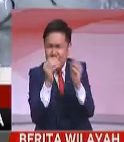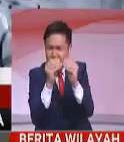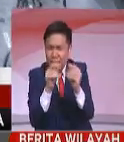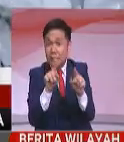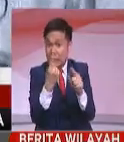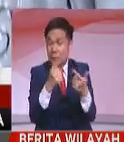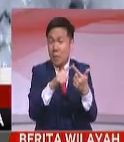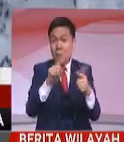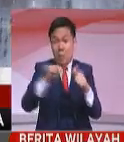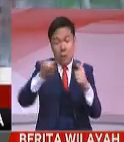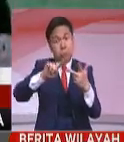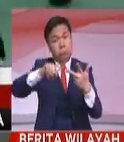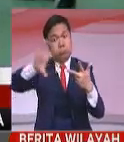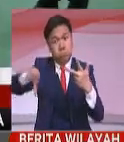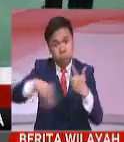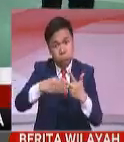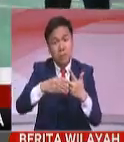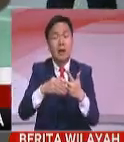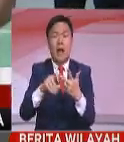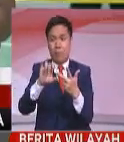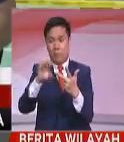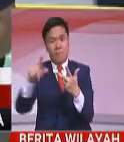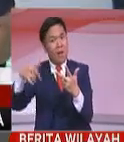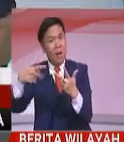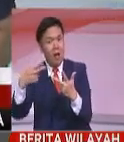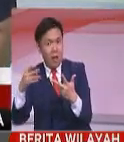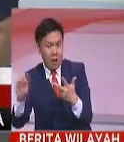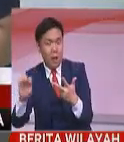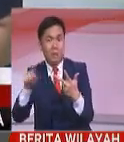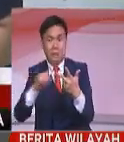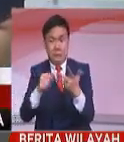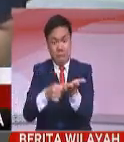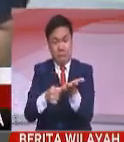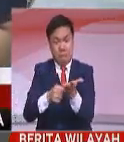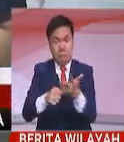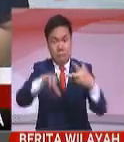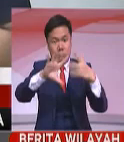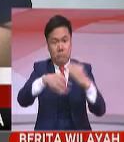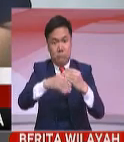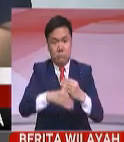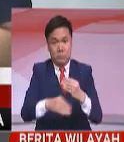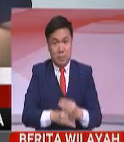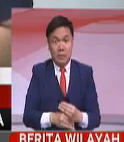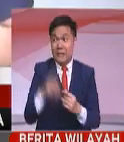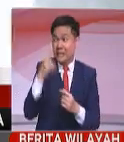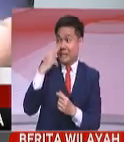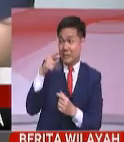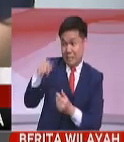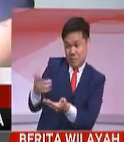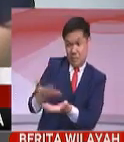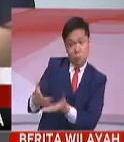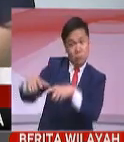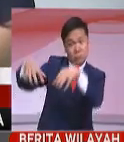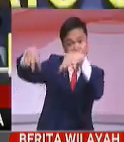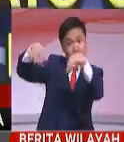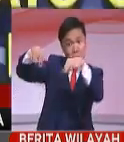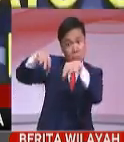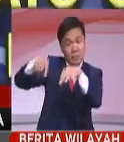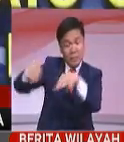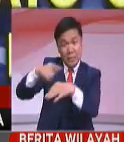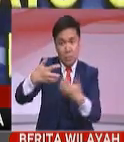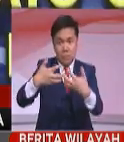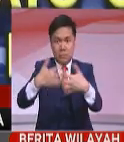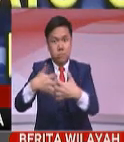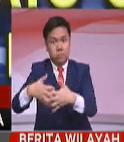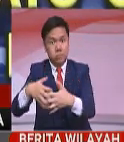mereka mula menghasilkan heroin fine. Tuan. Kalau tuan-tuan tengok precursor yang kita rampas, peralatan memproses dadah